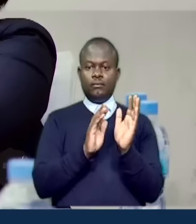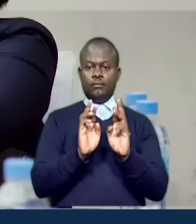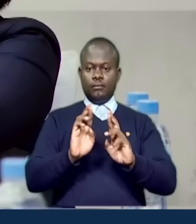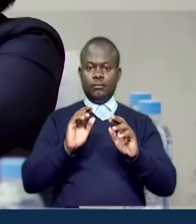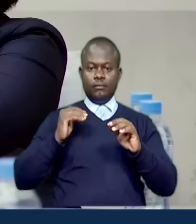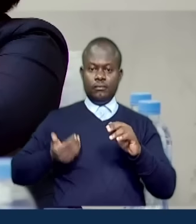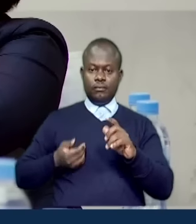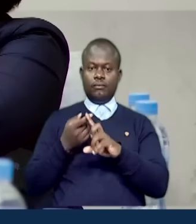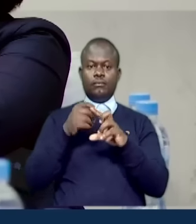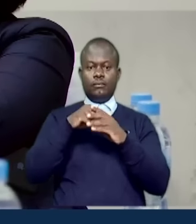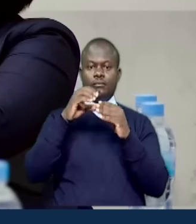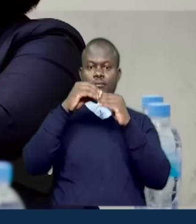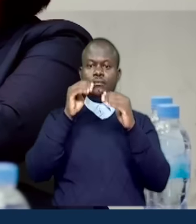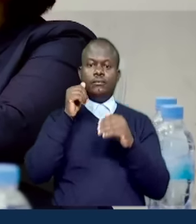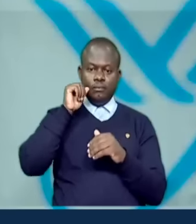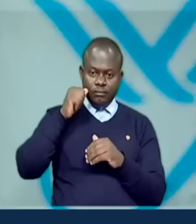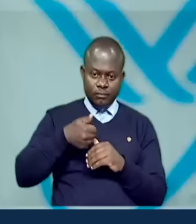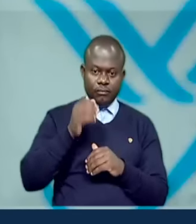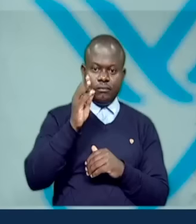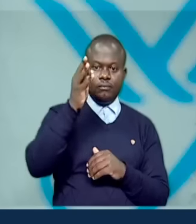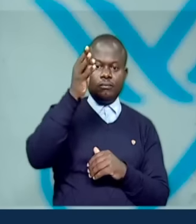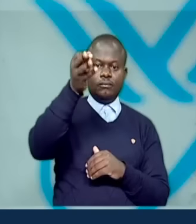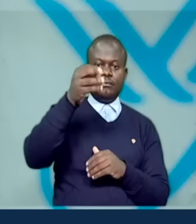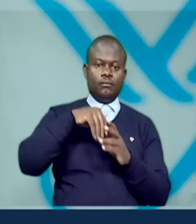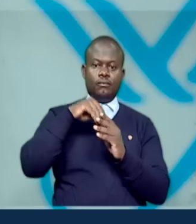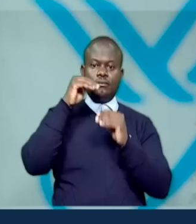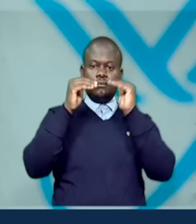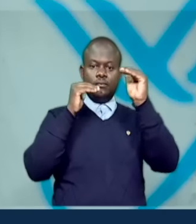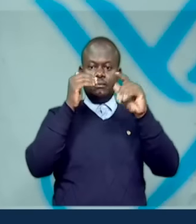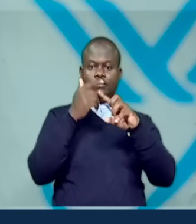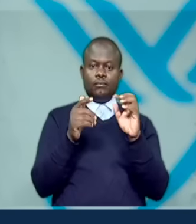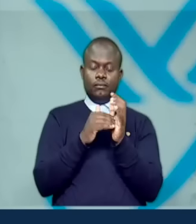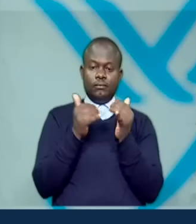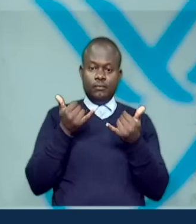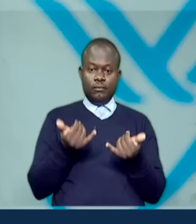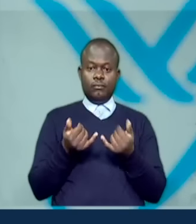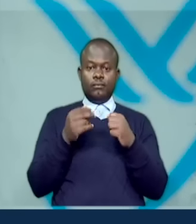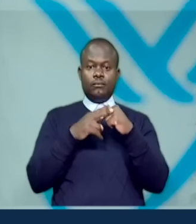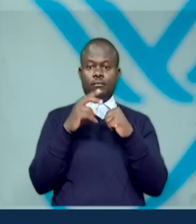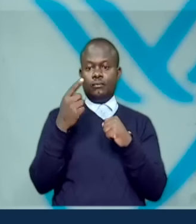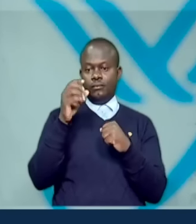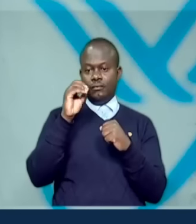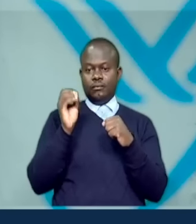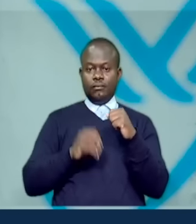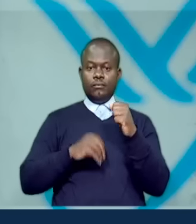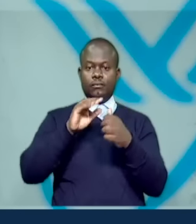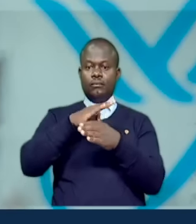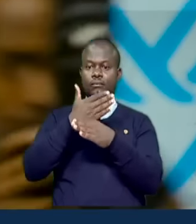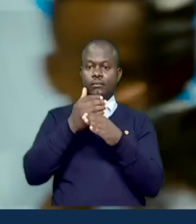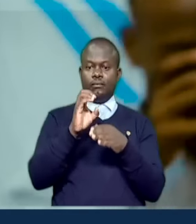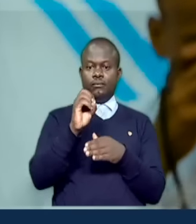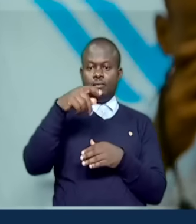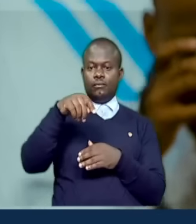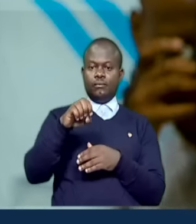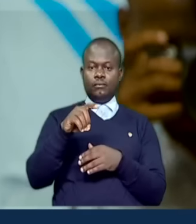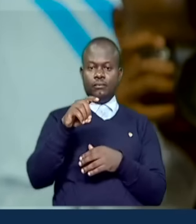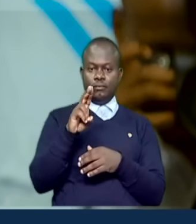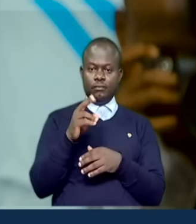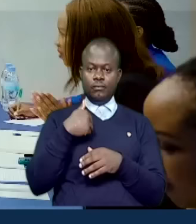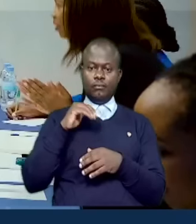bazavamo abayobozi b'ejo hazaza muri uru rwego. Kuri ubu 71% by'imigabane ya COPEDU ifitwe